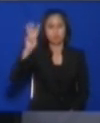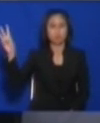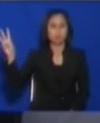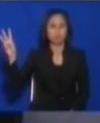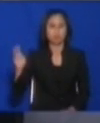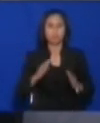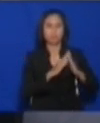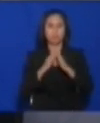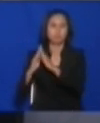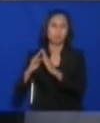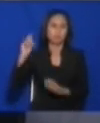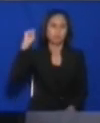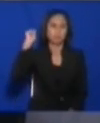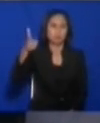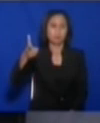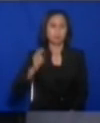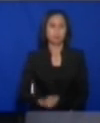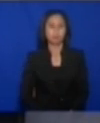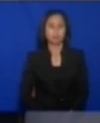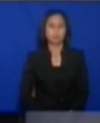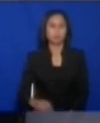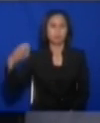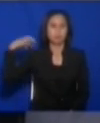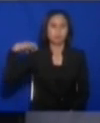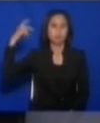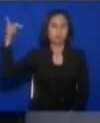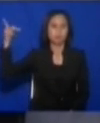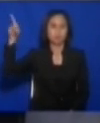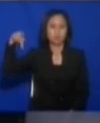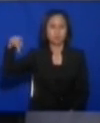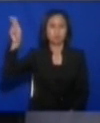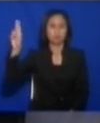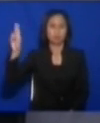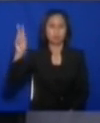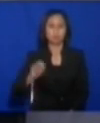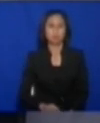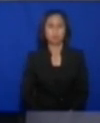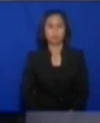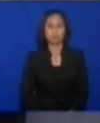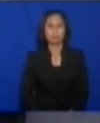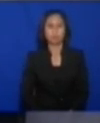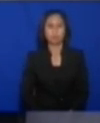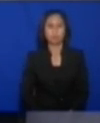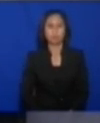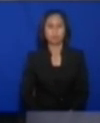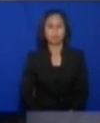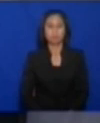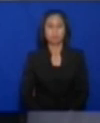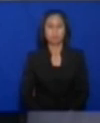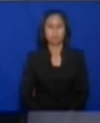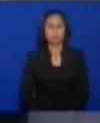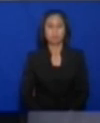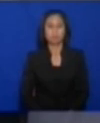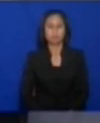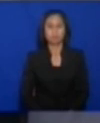Panwas perform pindah Hai dan yang lain teman-teman